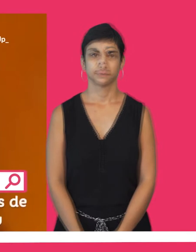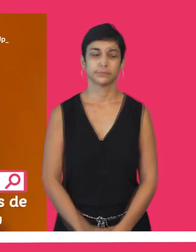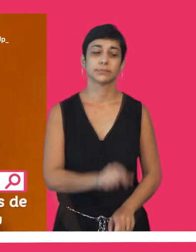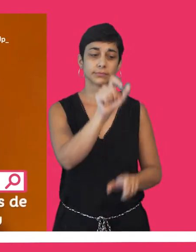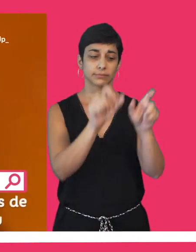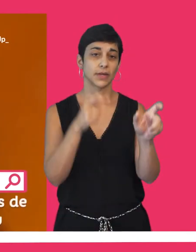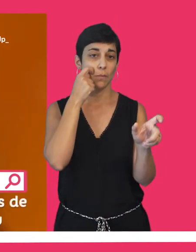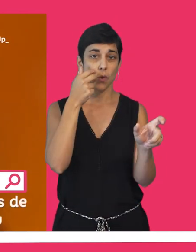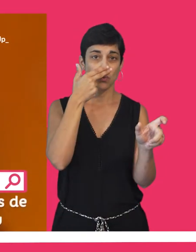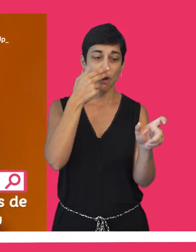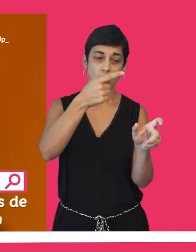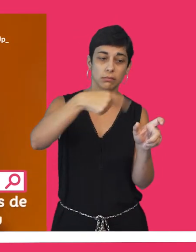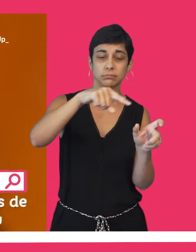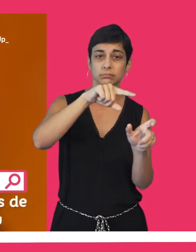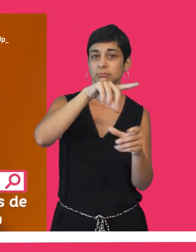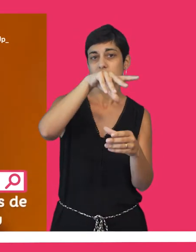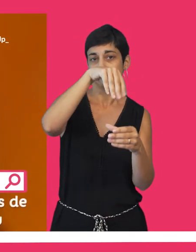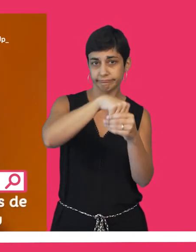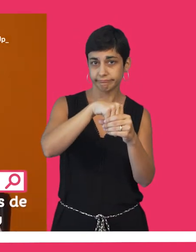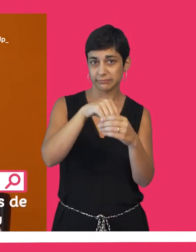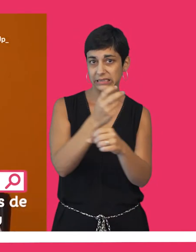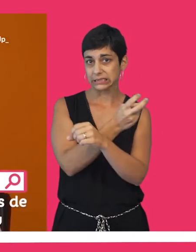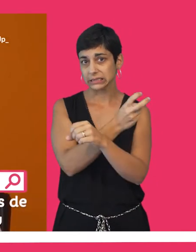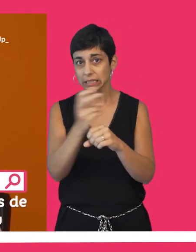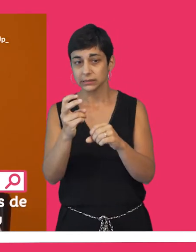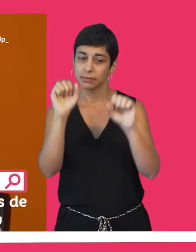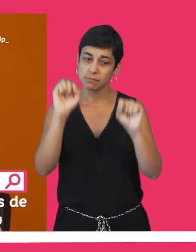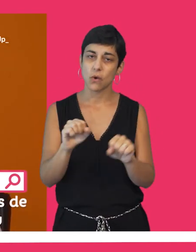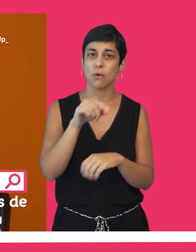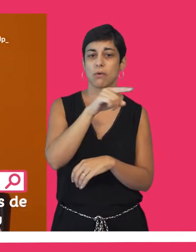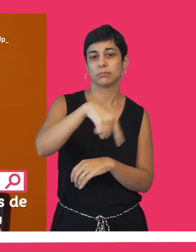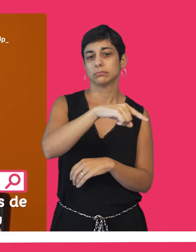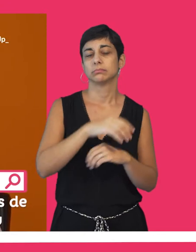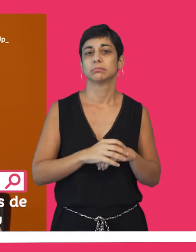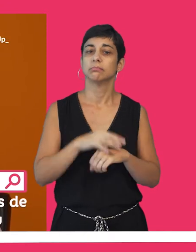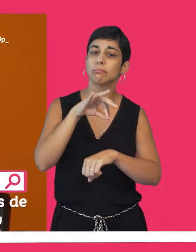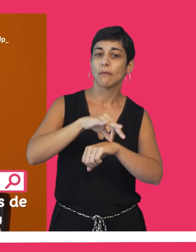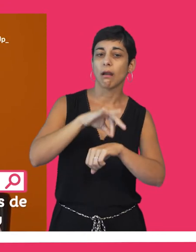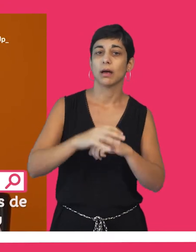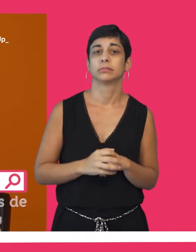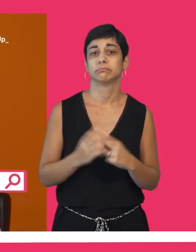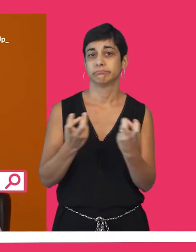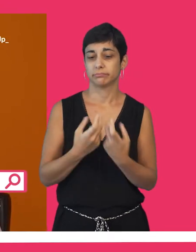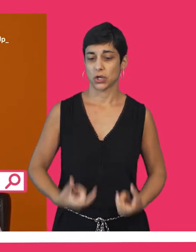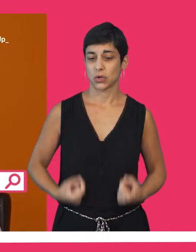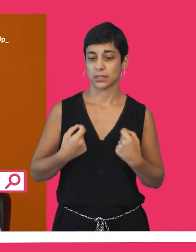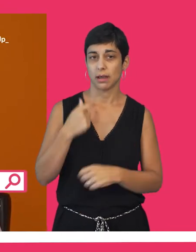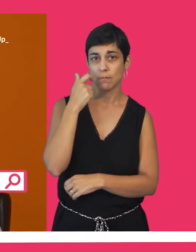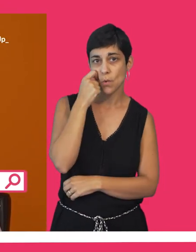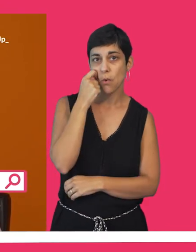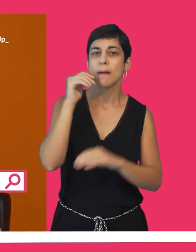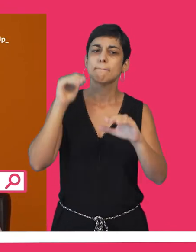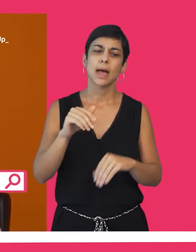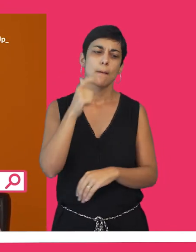Les peaux noires ont également des risques de maladies comme des cancers de la peau, même si elles